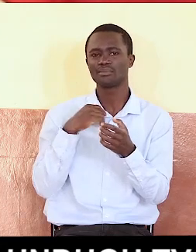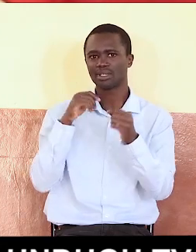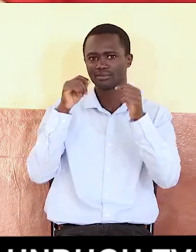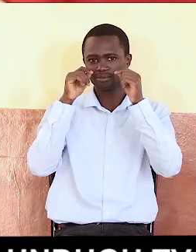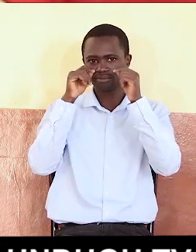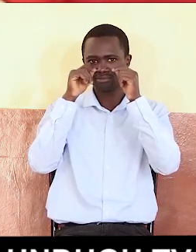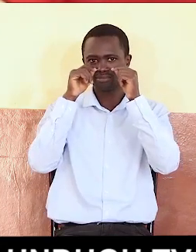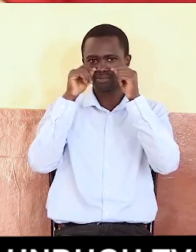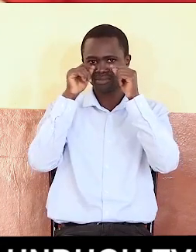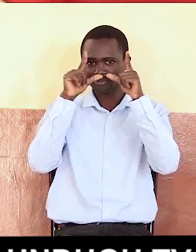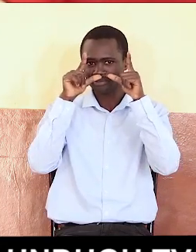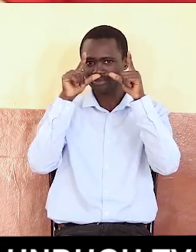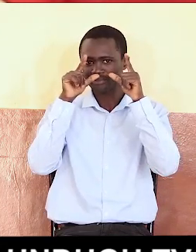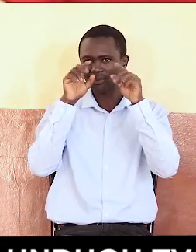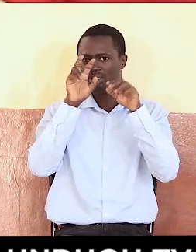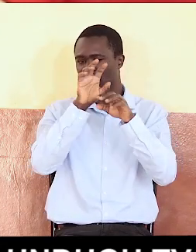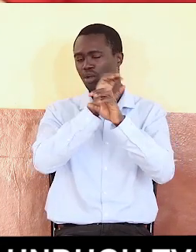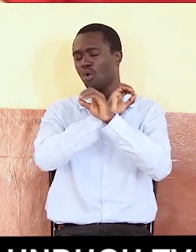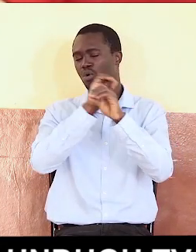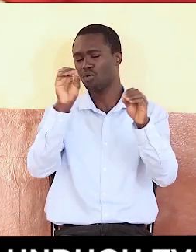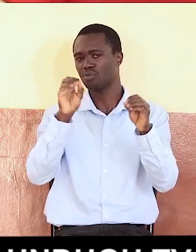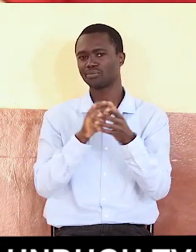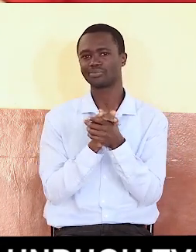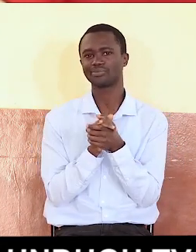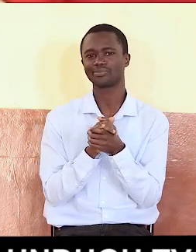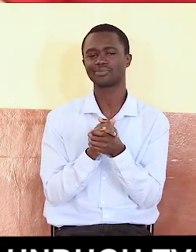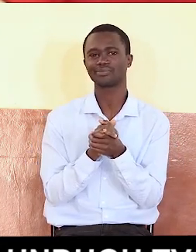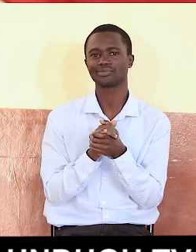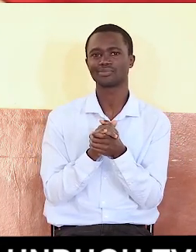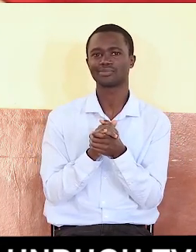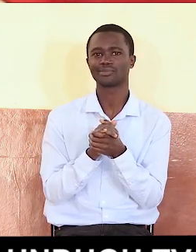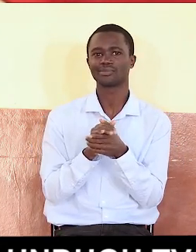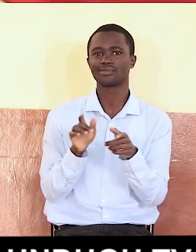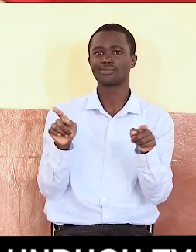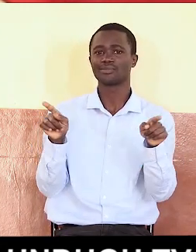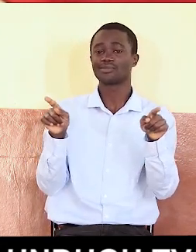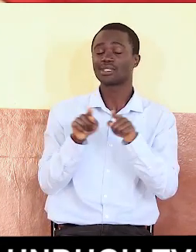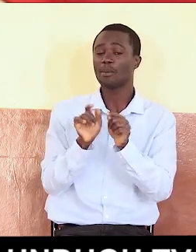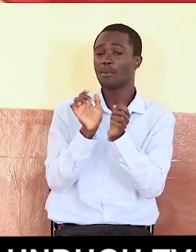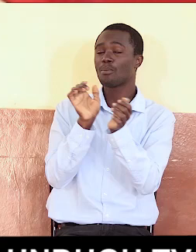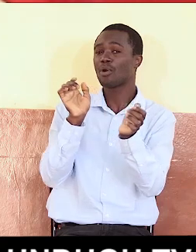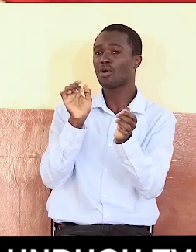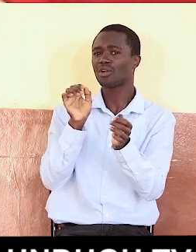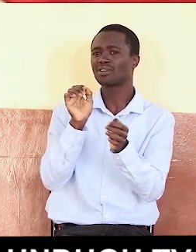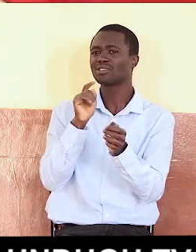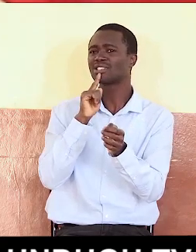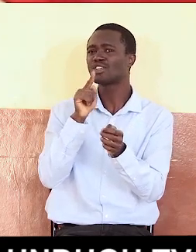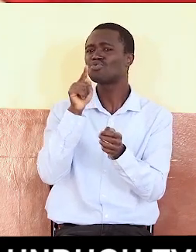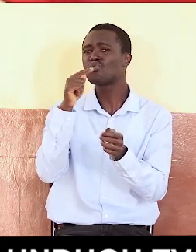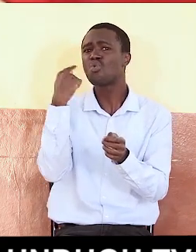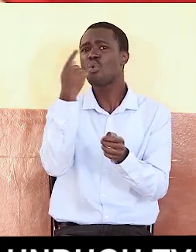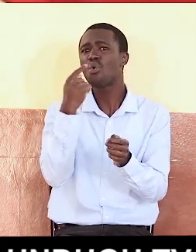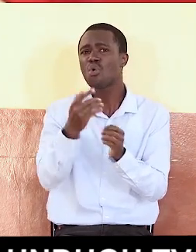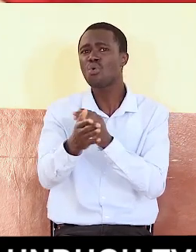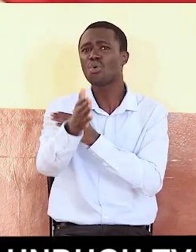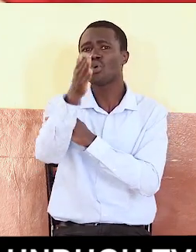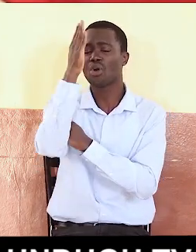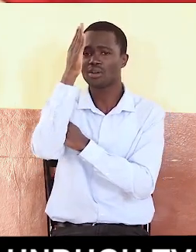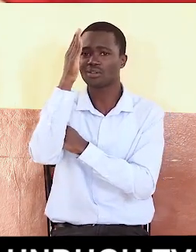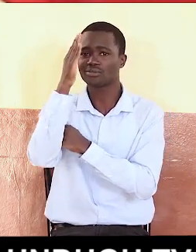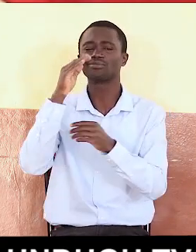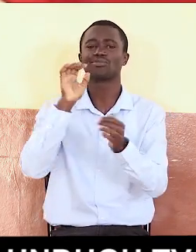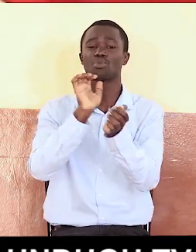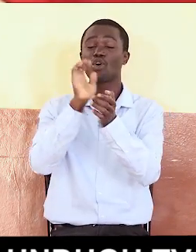yangu. Akasema ndio sababu alisema wewe unani Bwana. Alianza kumtambua ni Bwana